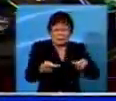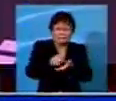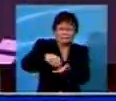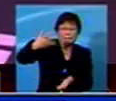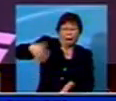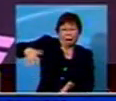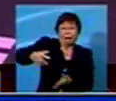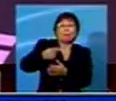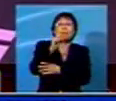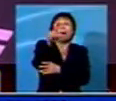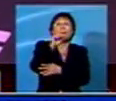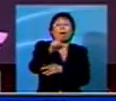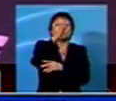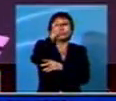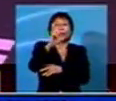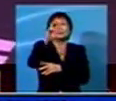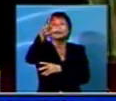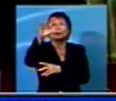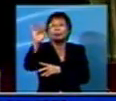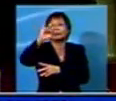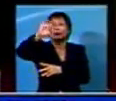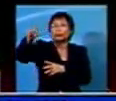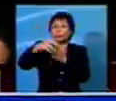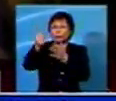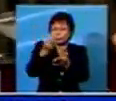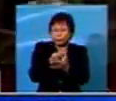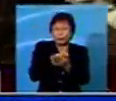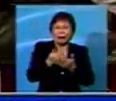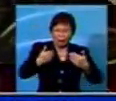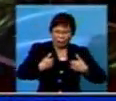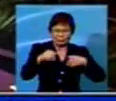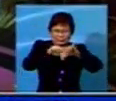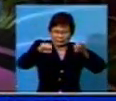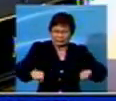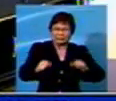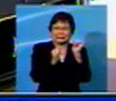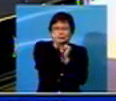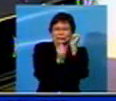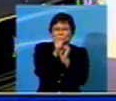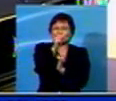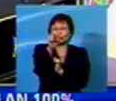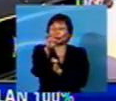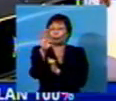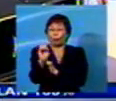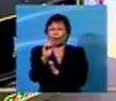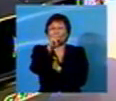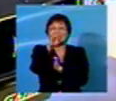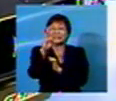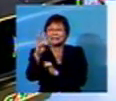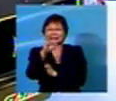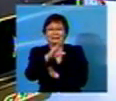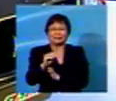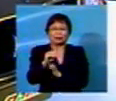yang dijual dengan harga bermula rm538,000 dilengkapi sistem Enjin Turbo 3 liter V6 dan